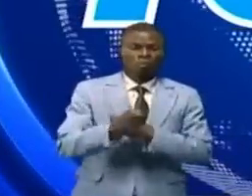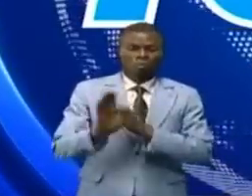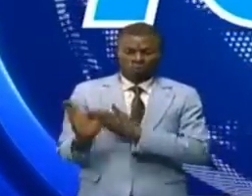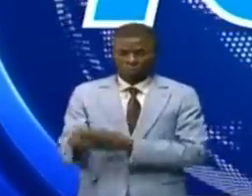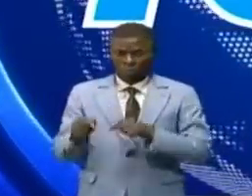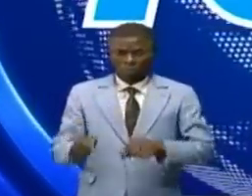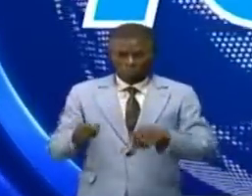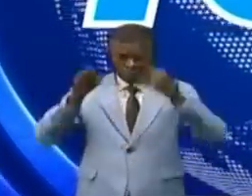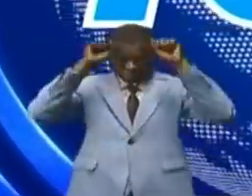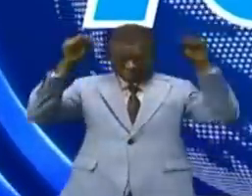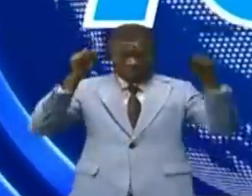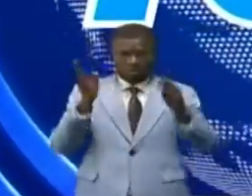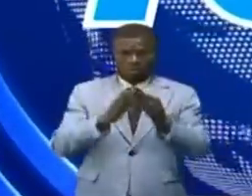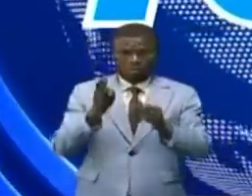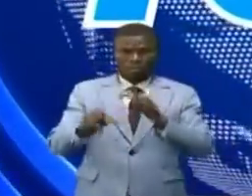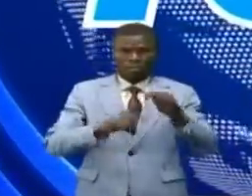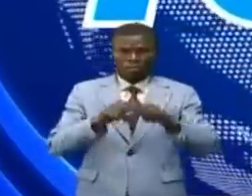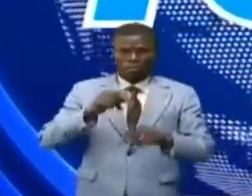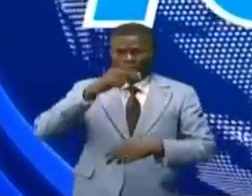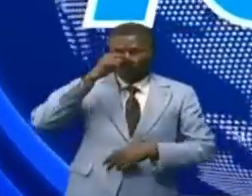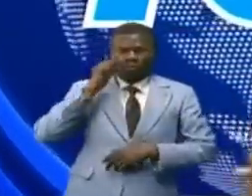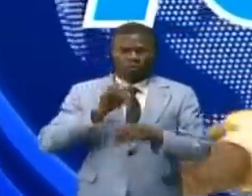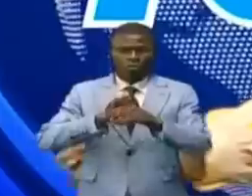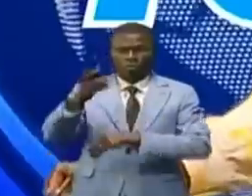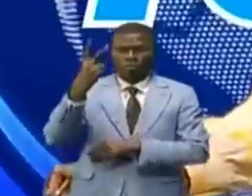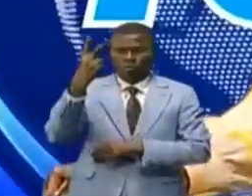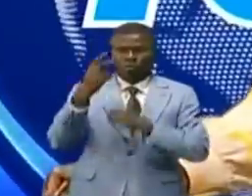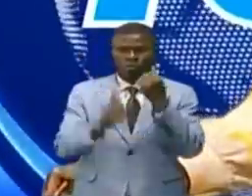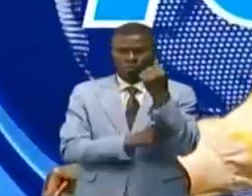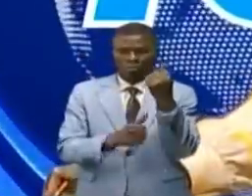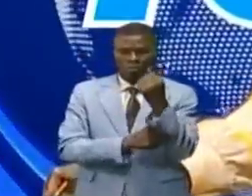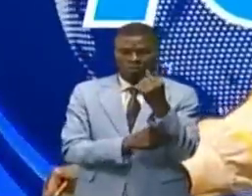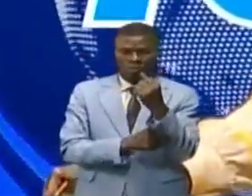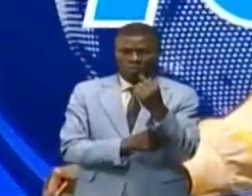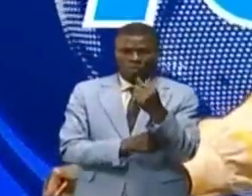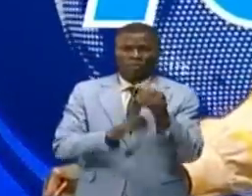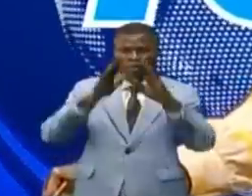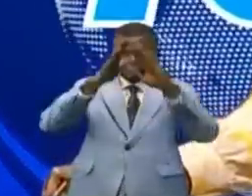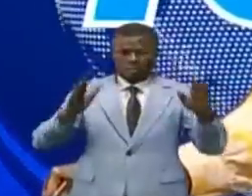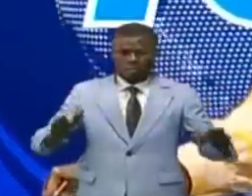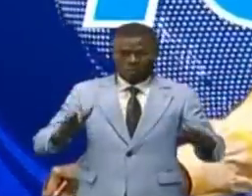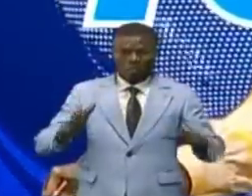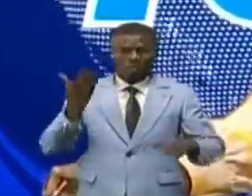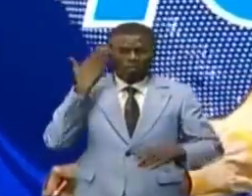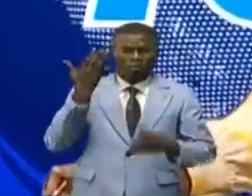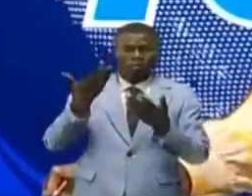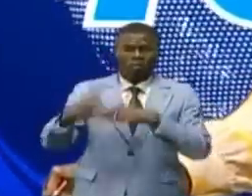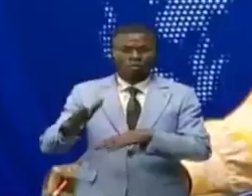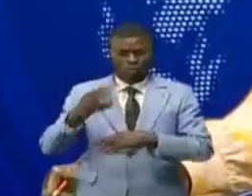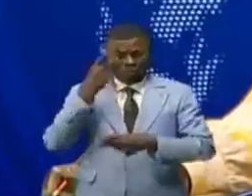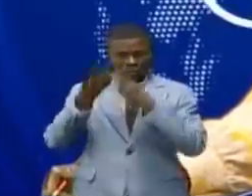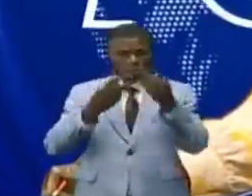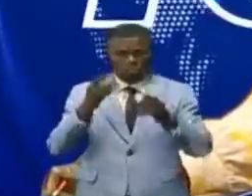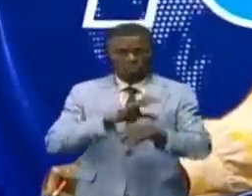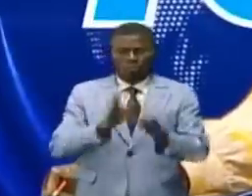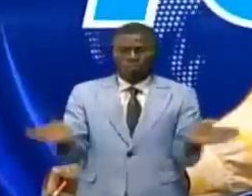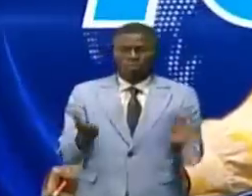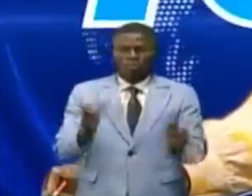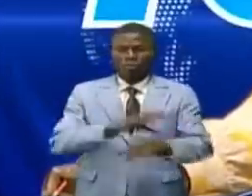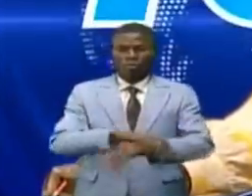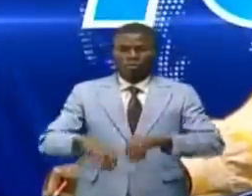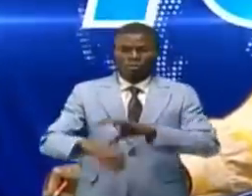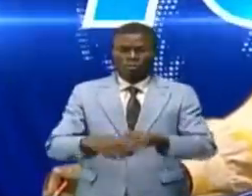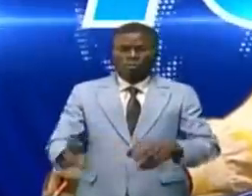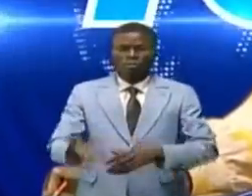le président de l'Assemblée nationale a délégué deux membres du bureau au domicile du défunt pour une visite des réconforts nous dit